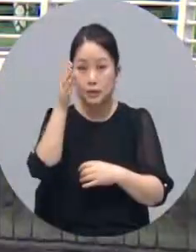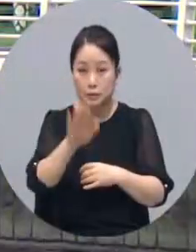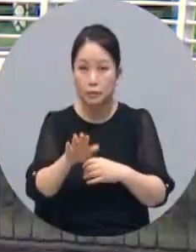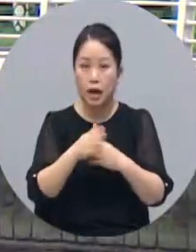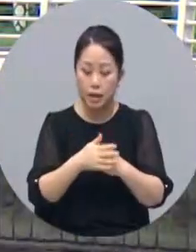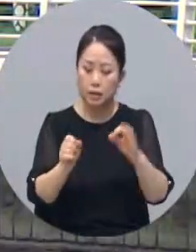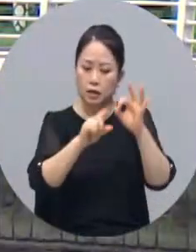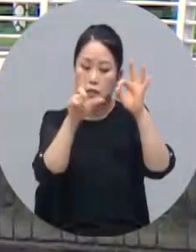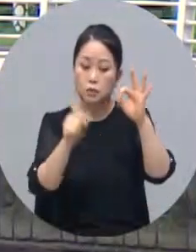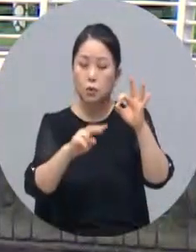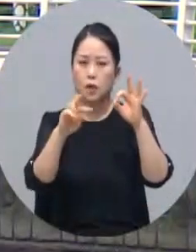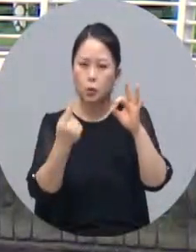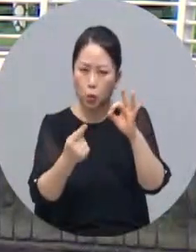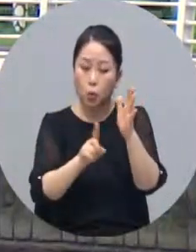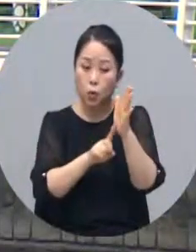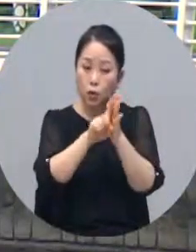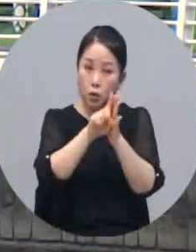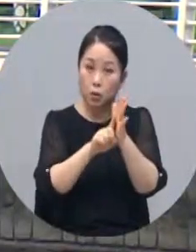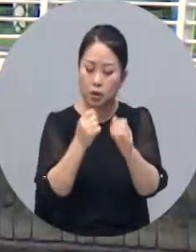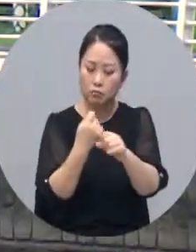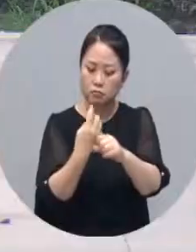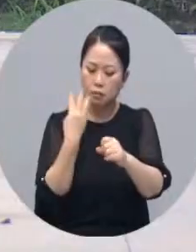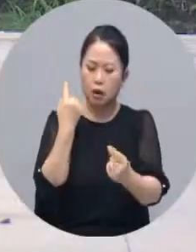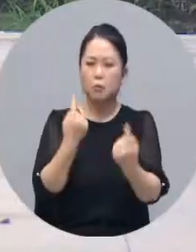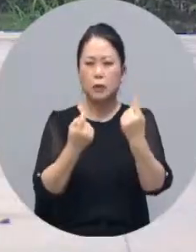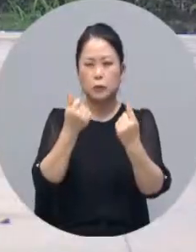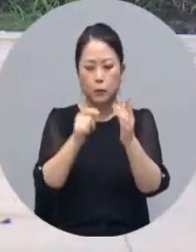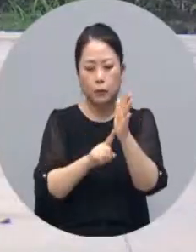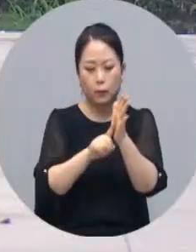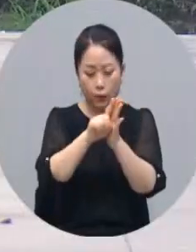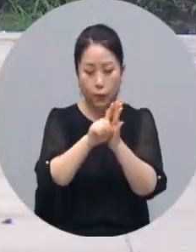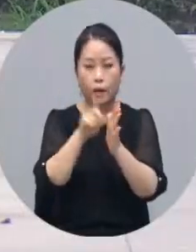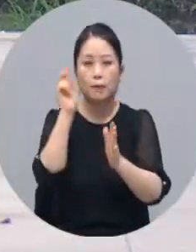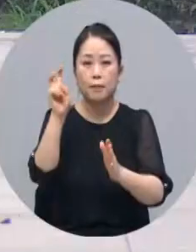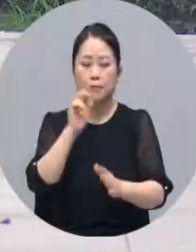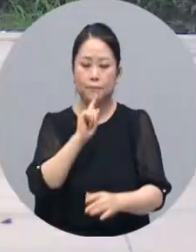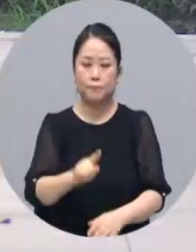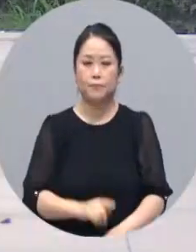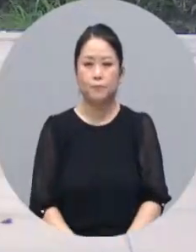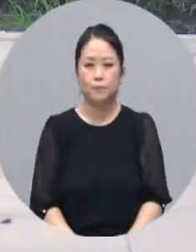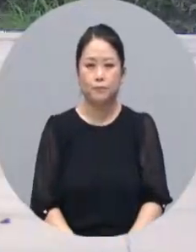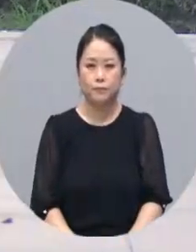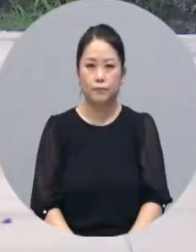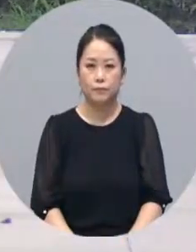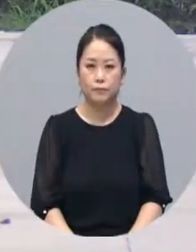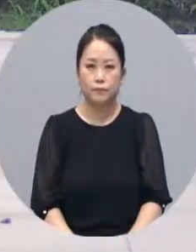기상청은 10월 역시 기온이 평년보다 높을 것으로 전망하고 있습니다. MBC 뉴스 정민경입니다.